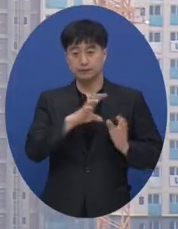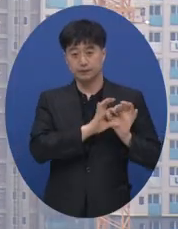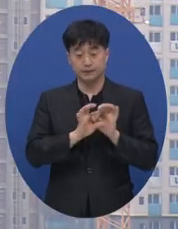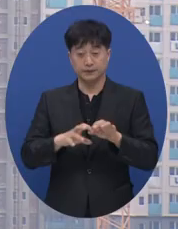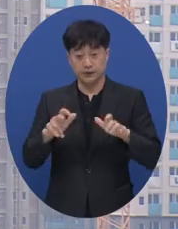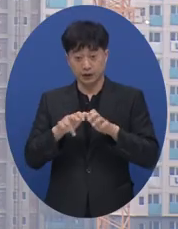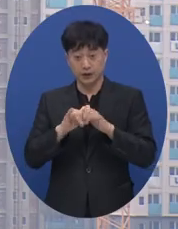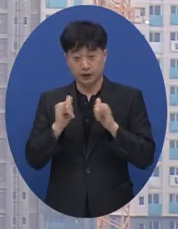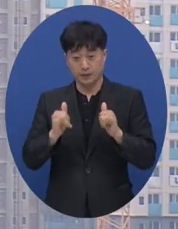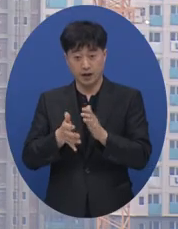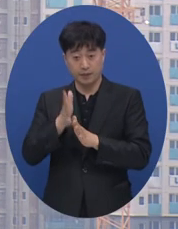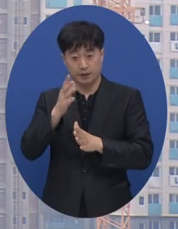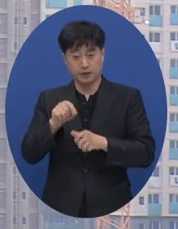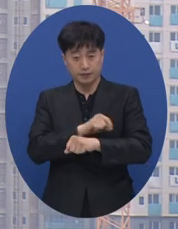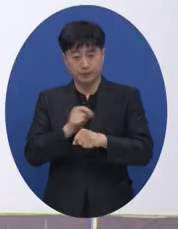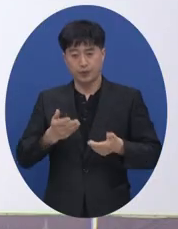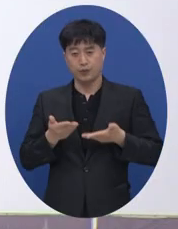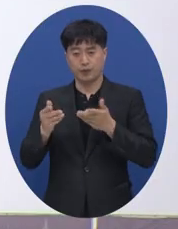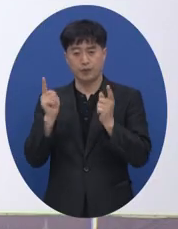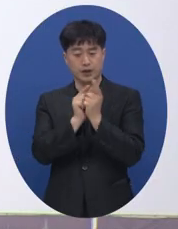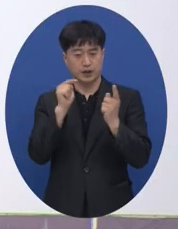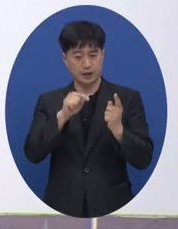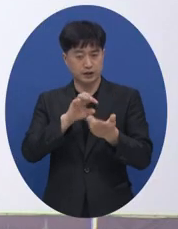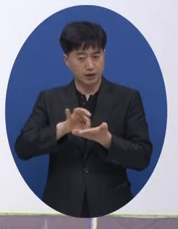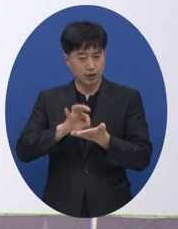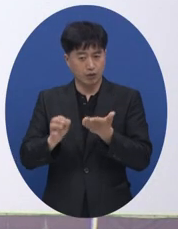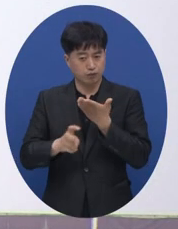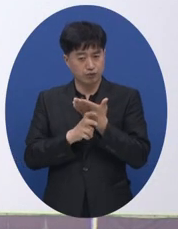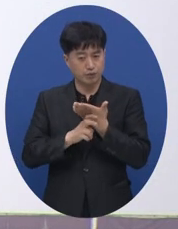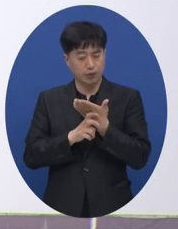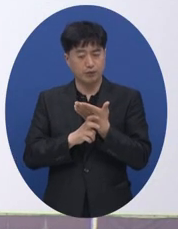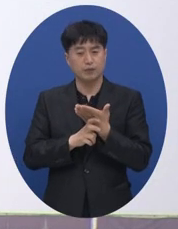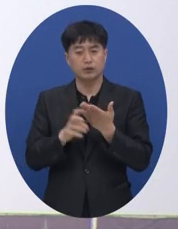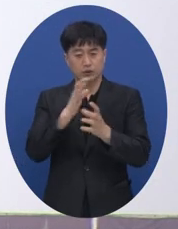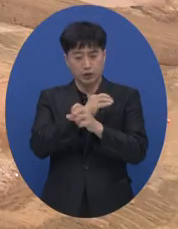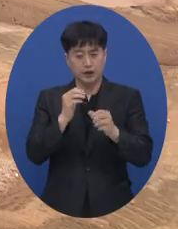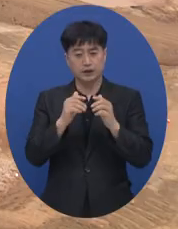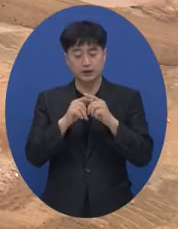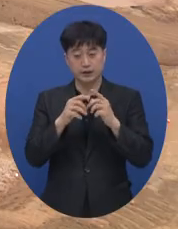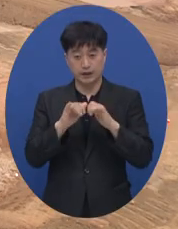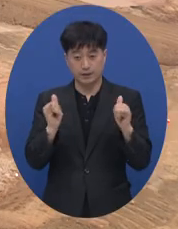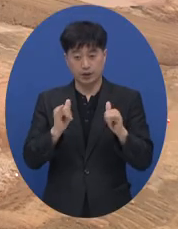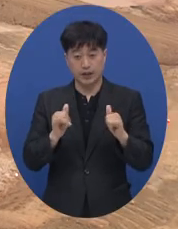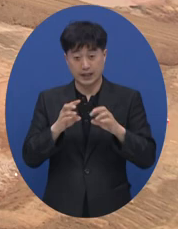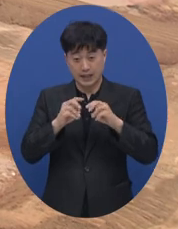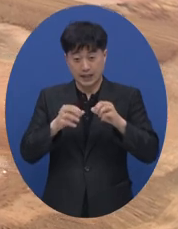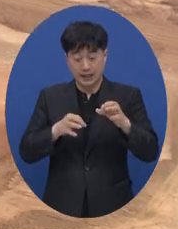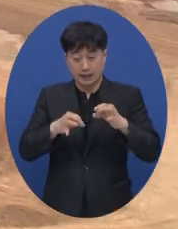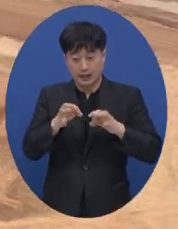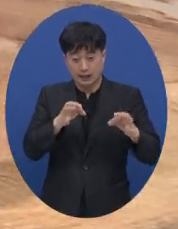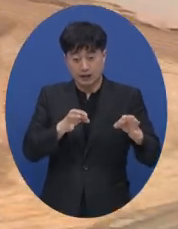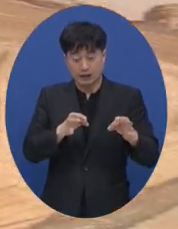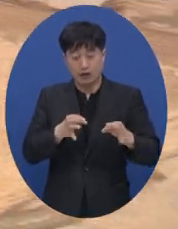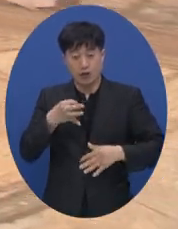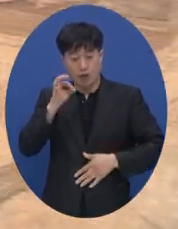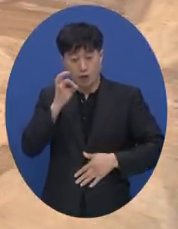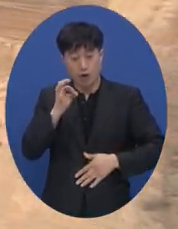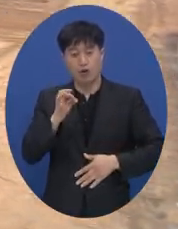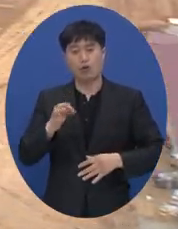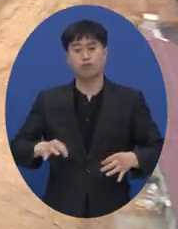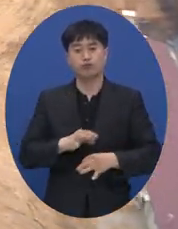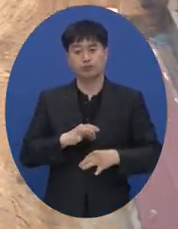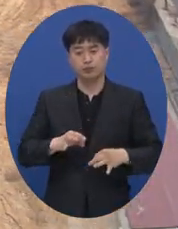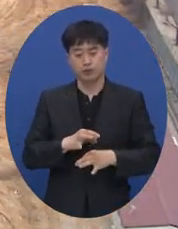장애인 등 아파트 특별공급 대상 을 이용한 불법 청약자 와 토지거래허가구역 내 부정 허가 자 등